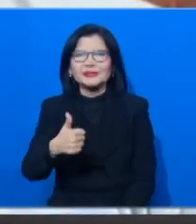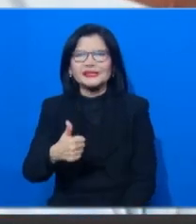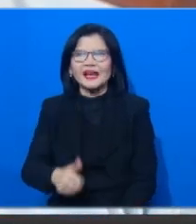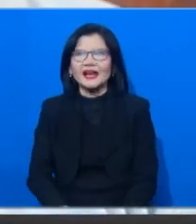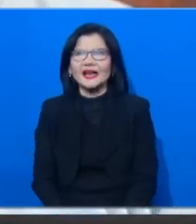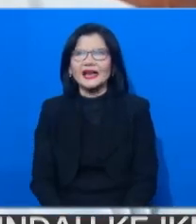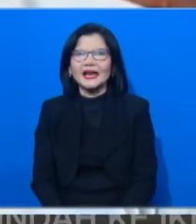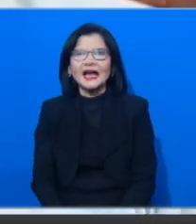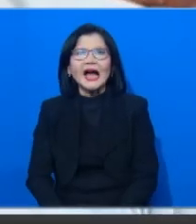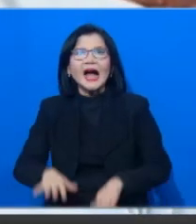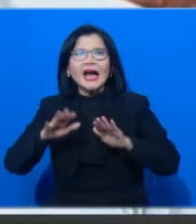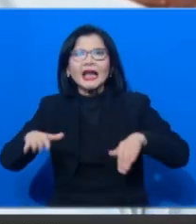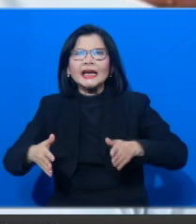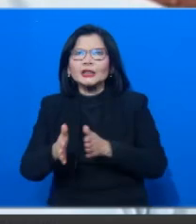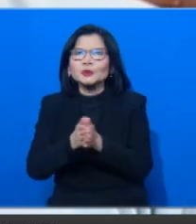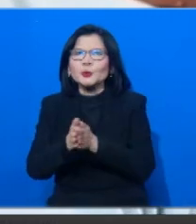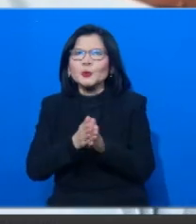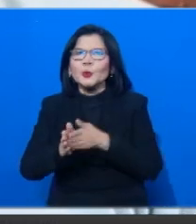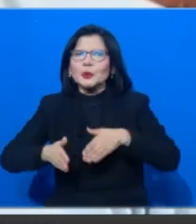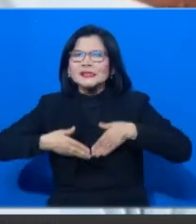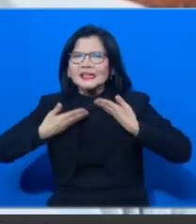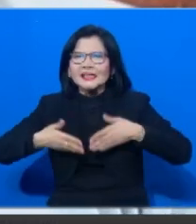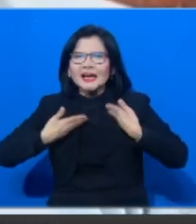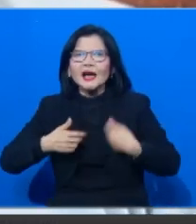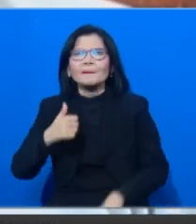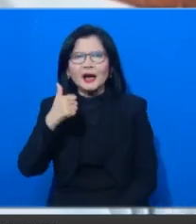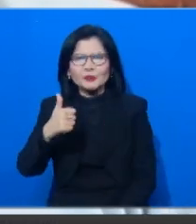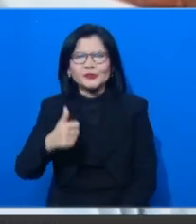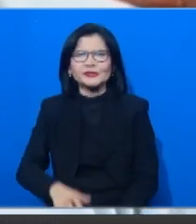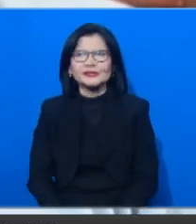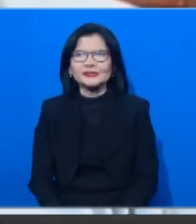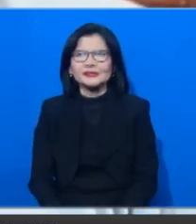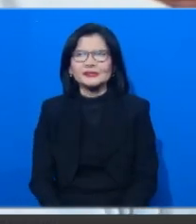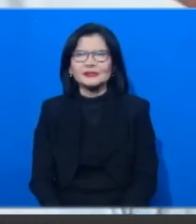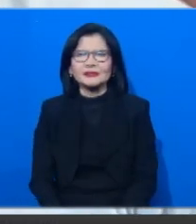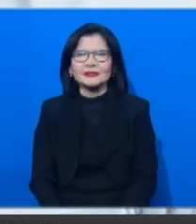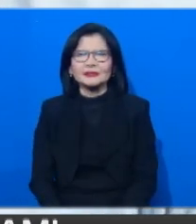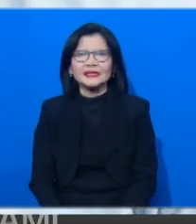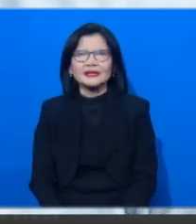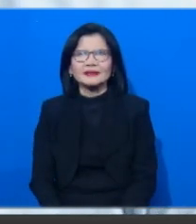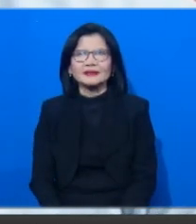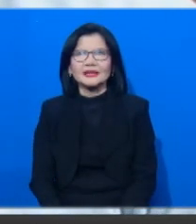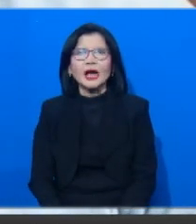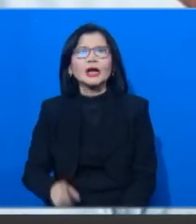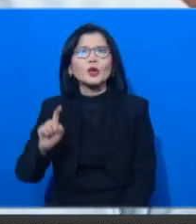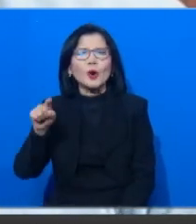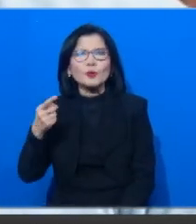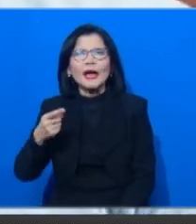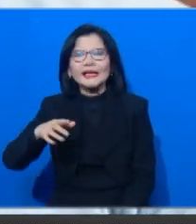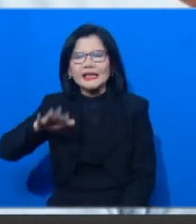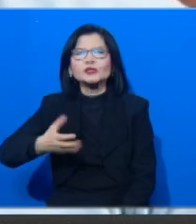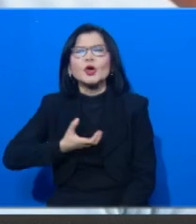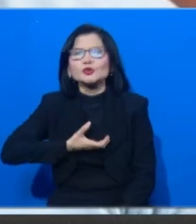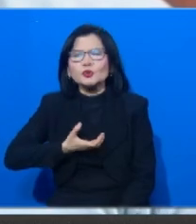Antusias anak-anak sih di sini sangat bagus ya, karena mereka mungkin dari minatnya, dari mereka suka menari